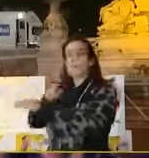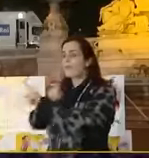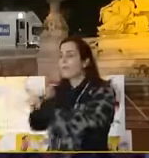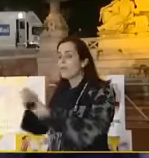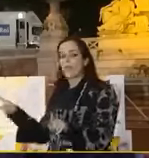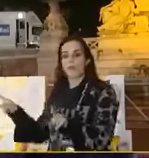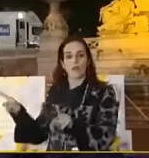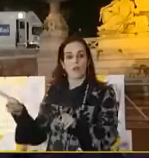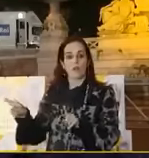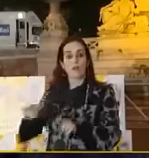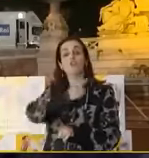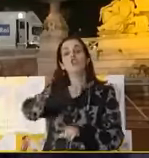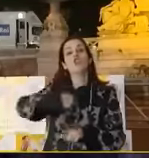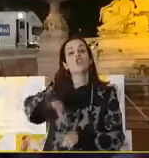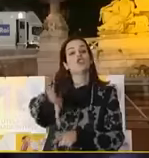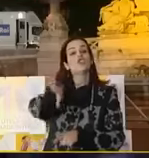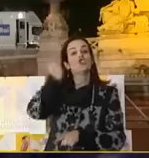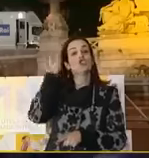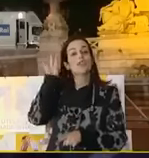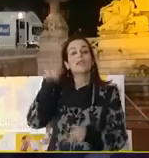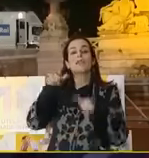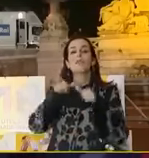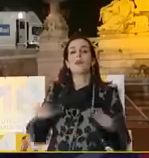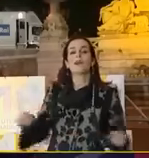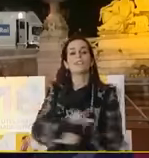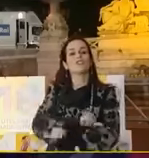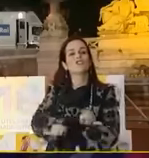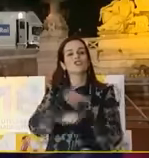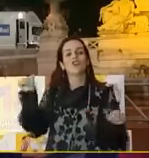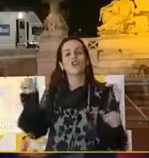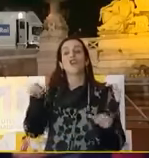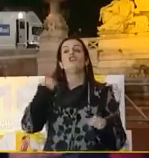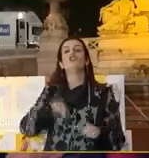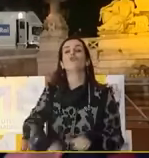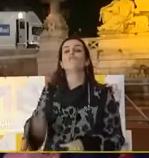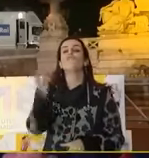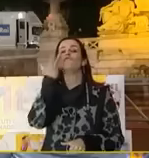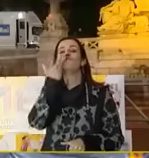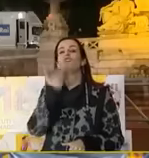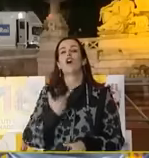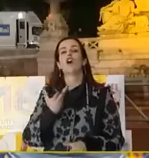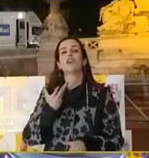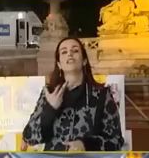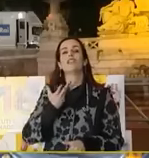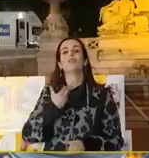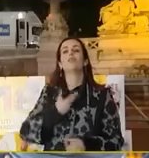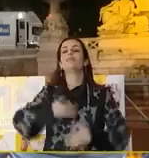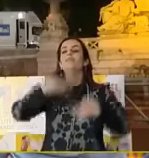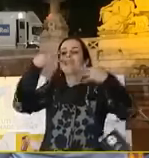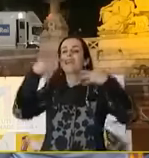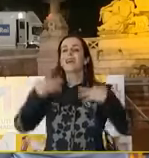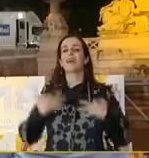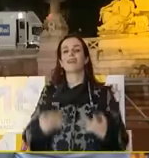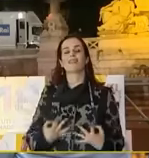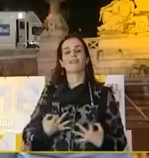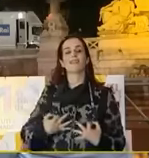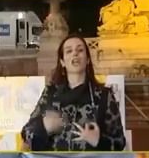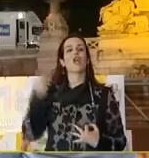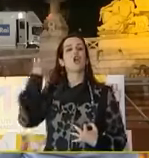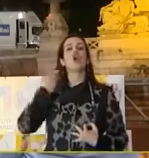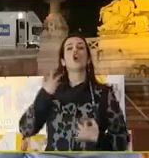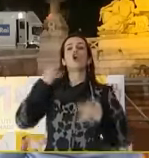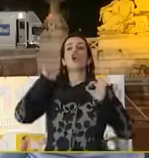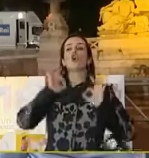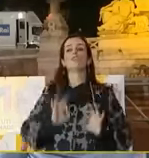scelte basandoci solo ed esclusivamente sulla voglia di far garantire di nuovo il godimento del diritto alla salute dei